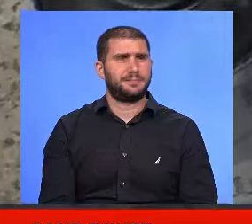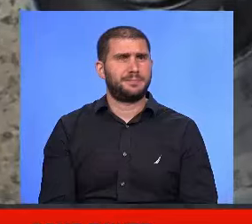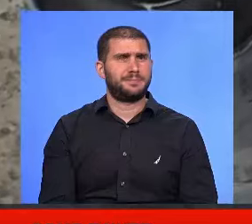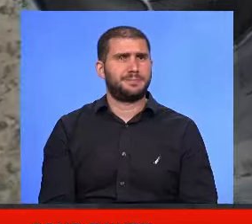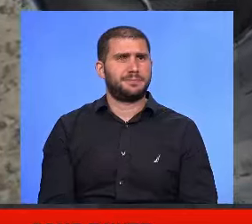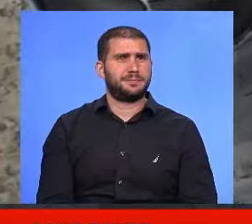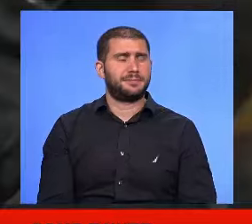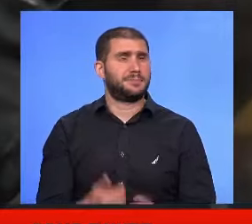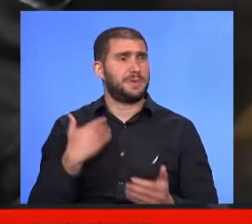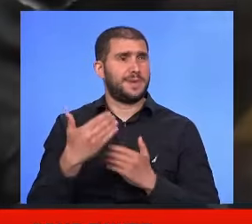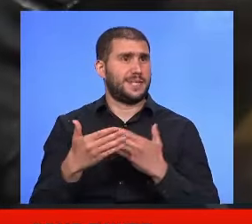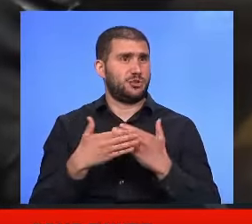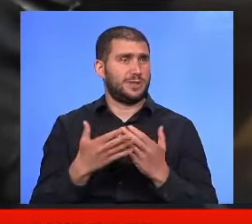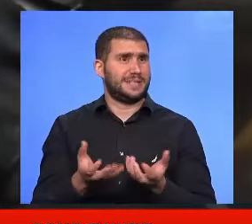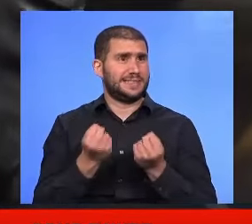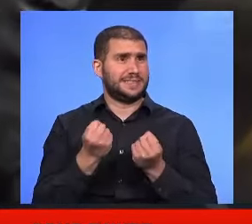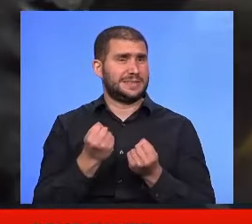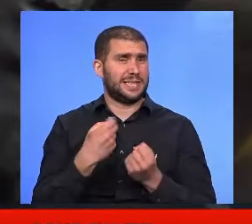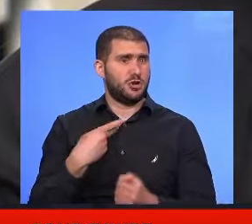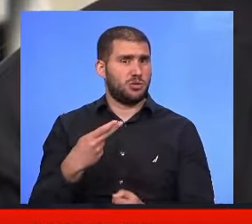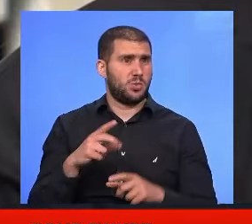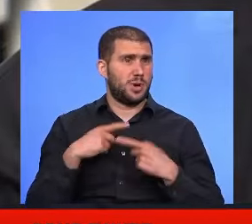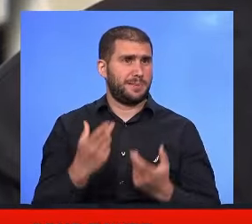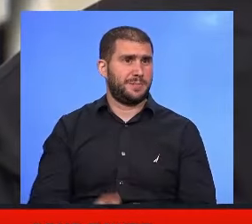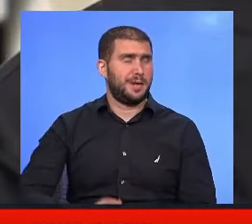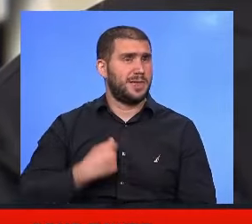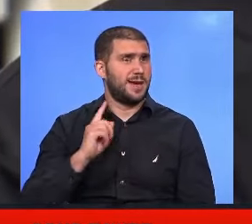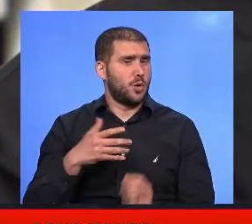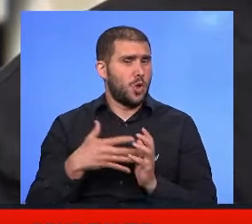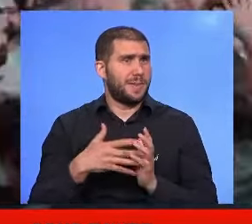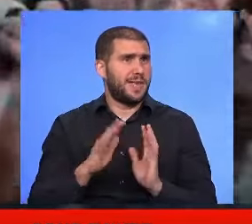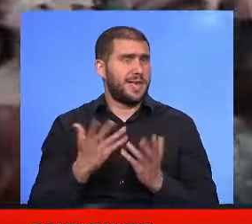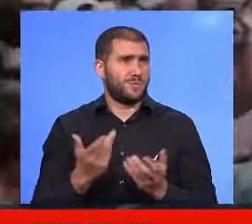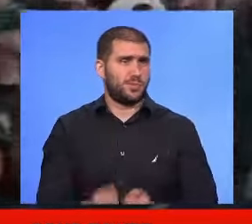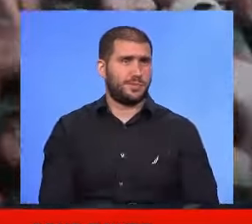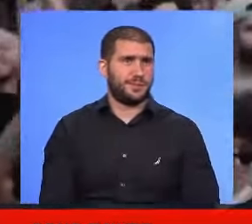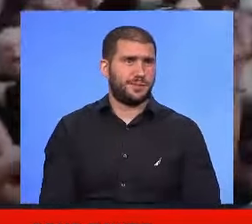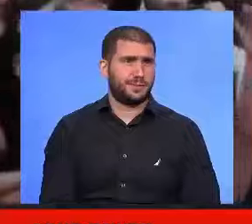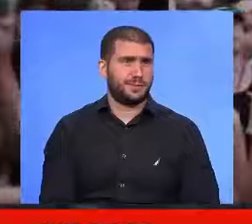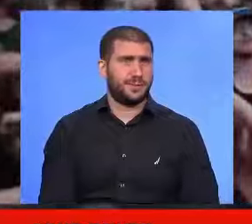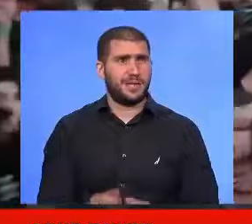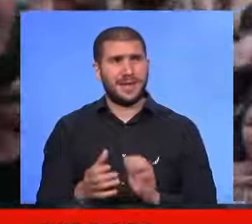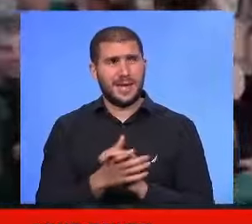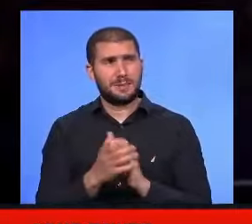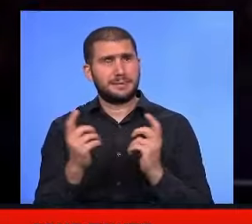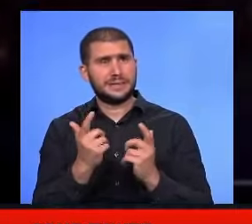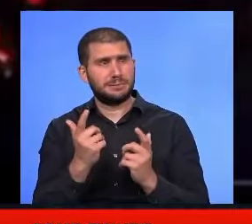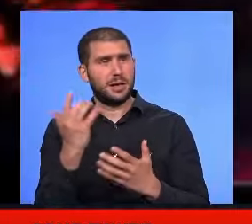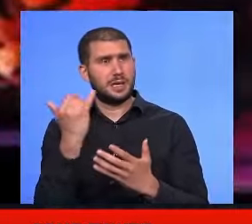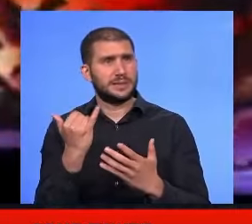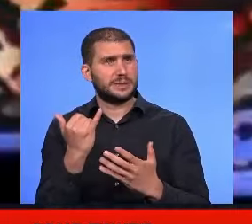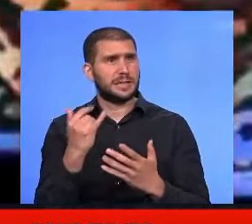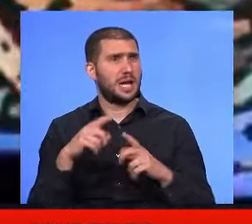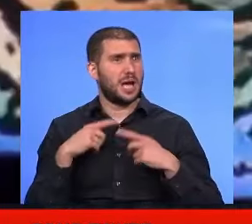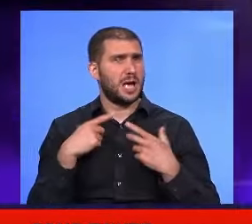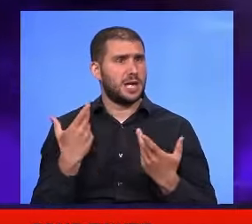היא עבדה, אשתי הצילה לשנינו את החיים. אני אפילו בדקתי איפה זה. ריים, מסיבה, צייר